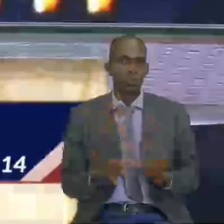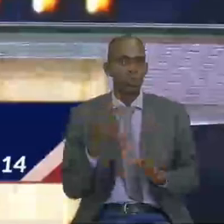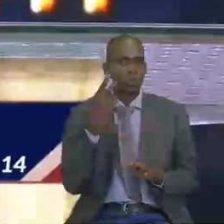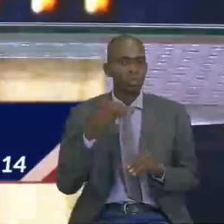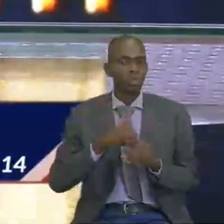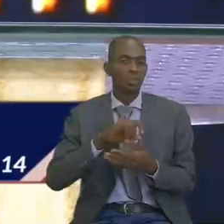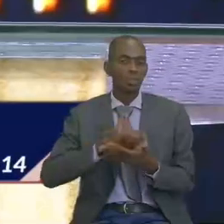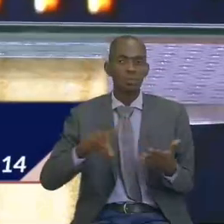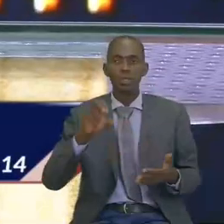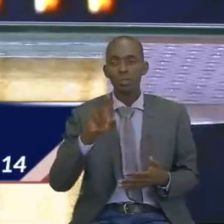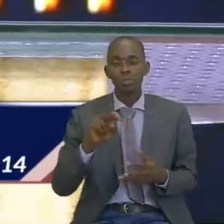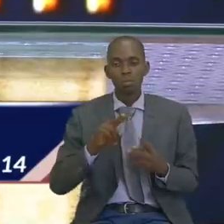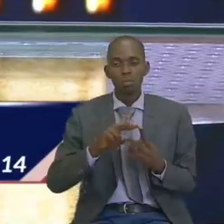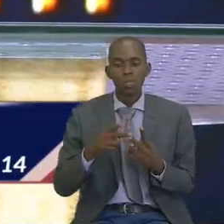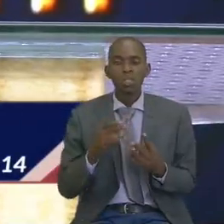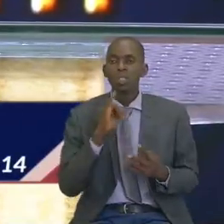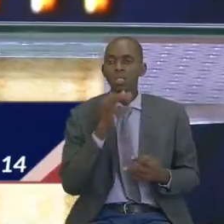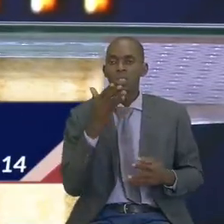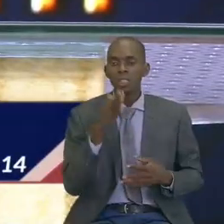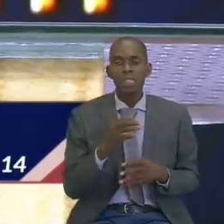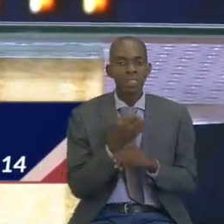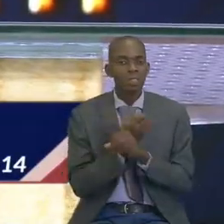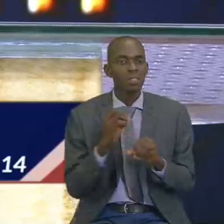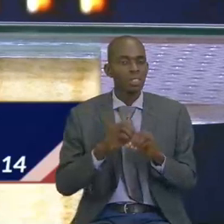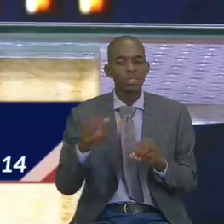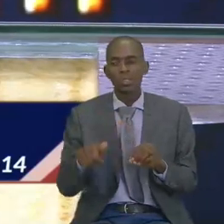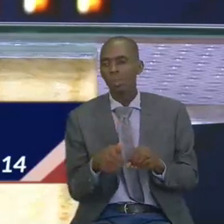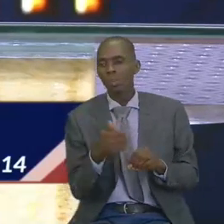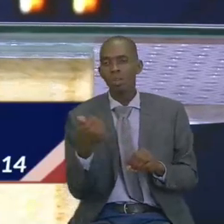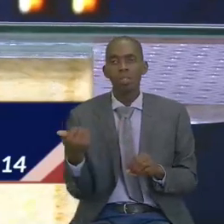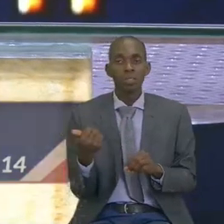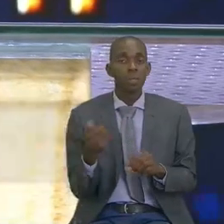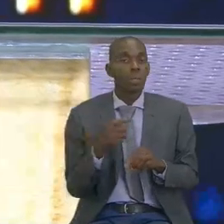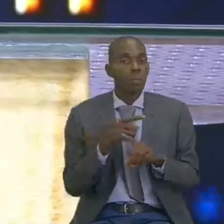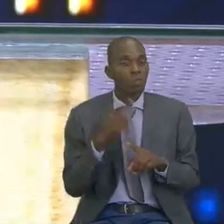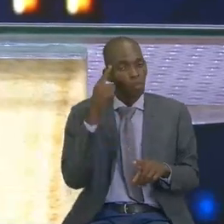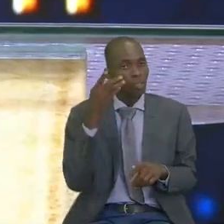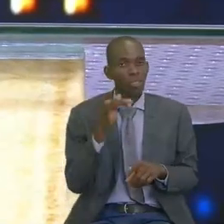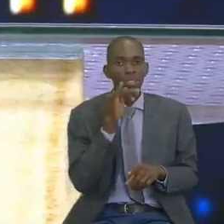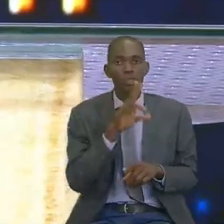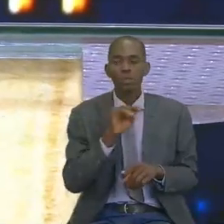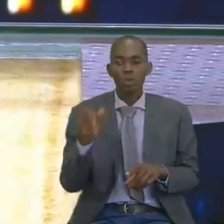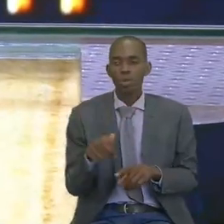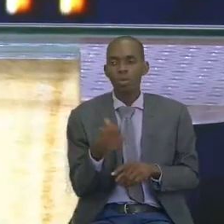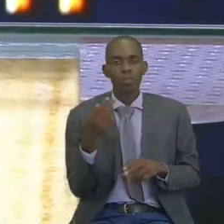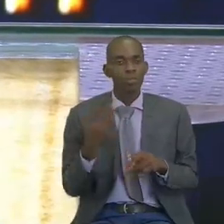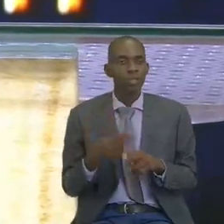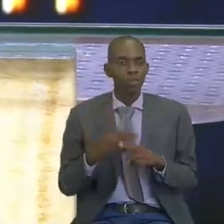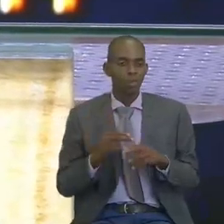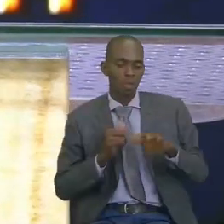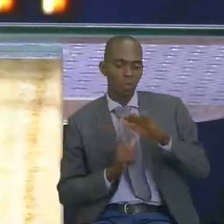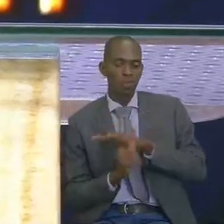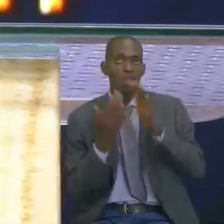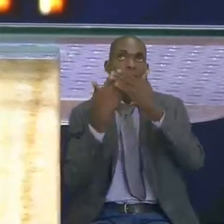de l'angle. Qui est-ce? Verset 12. Il n'y a de salut en aucun autre, car il n'y a sous le ciel aucun autre nom